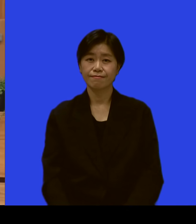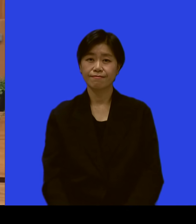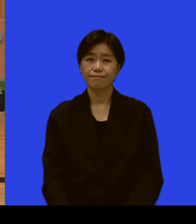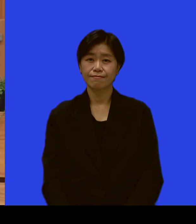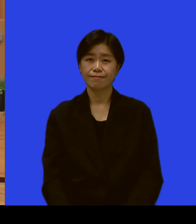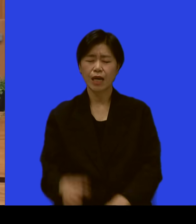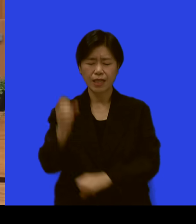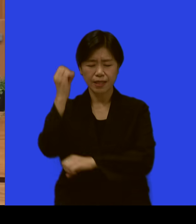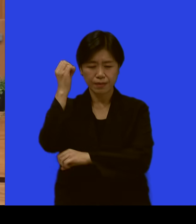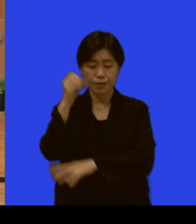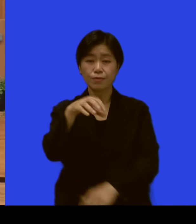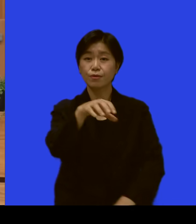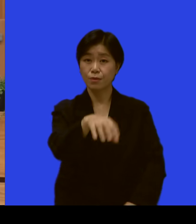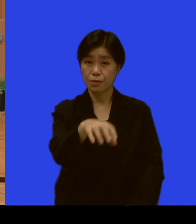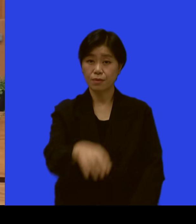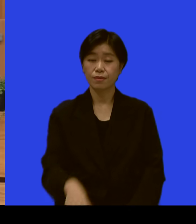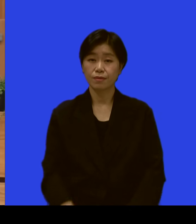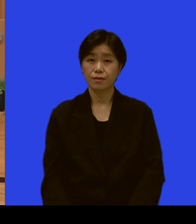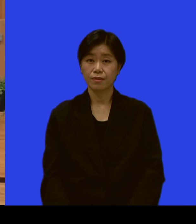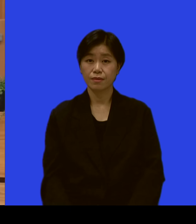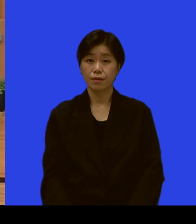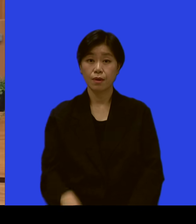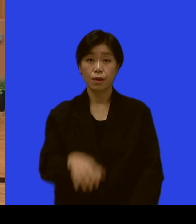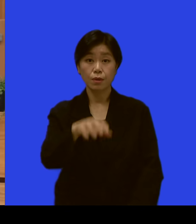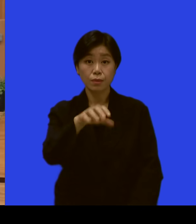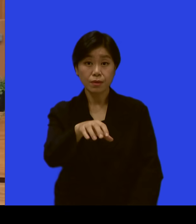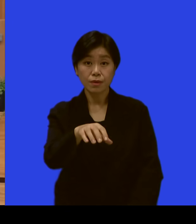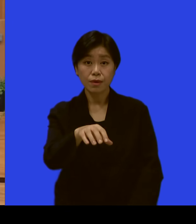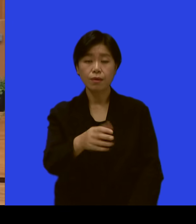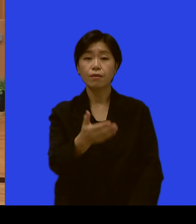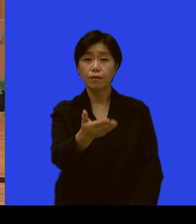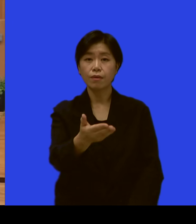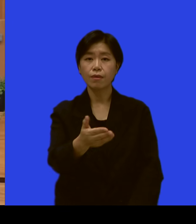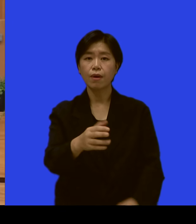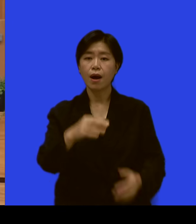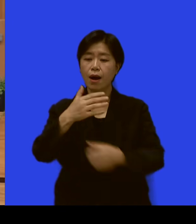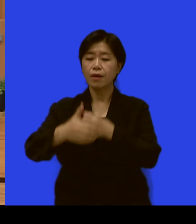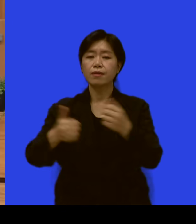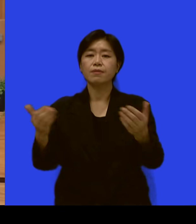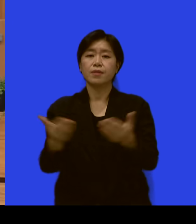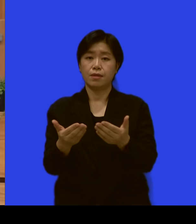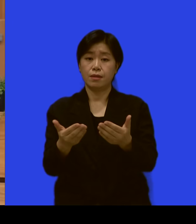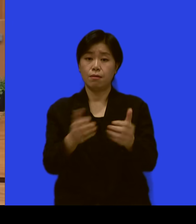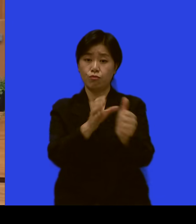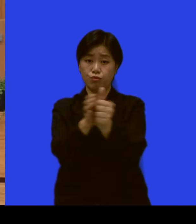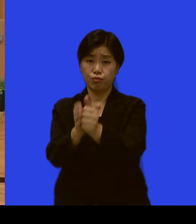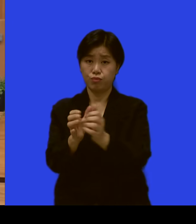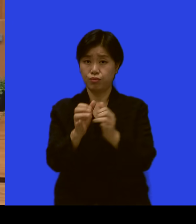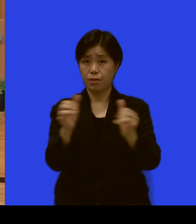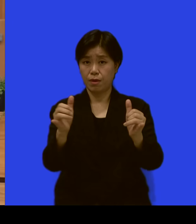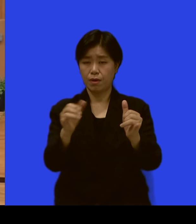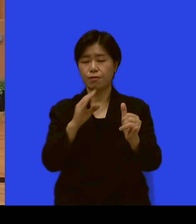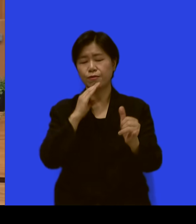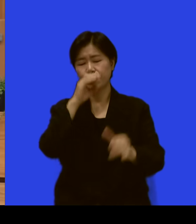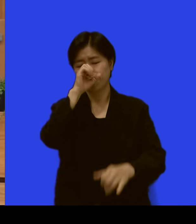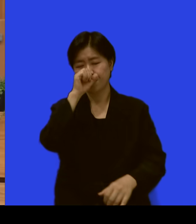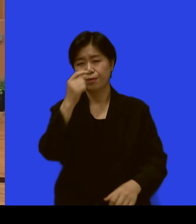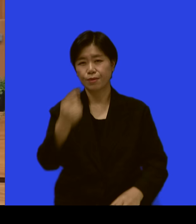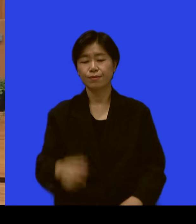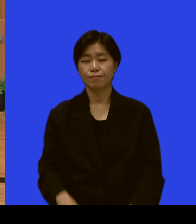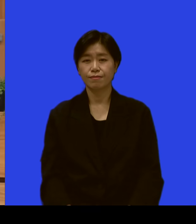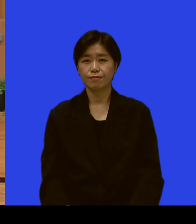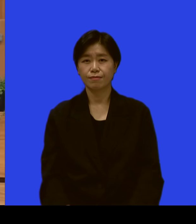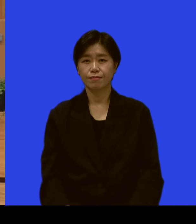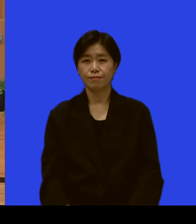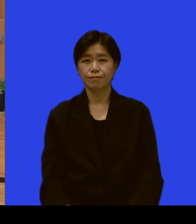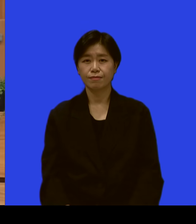곳 아니겠습니까? 맞습니다. 그곳에서 이렇게 사역자들을 하나님께서 보내신 것 자체가 우리 성경에서도 나왔지만 내 원초적인 이야기를 나눌 수 있는